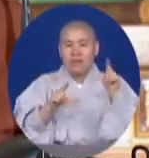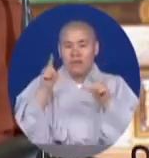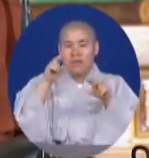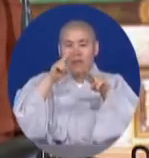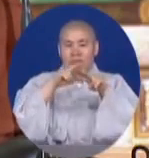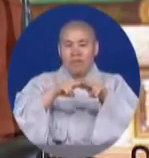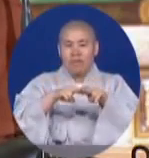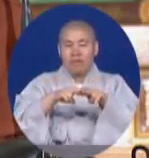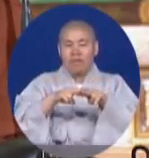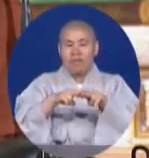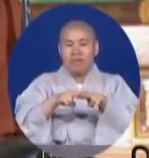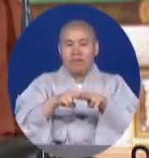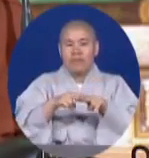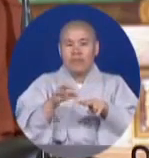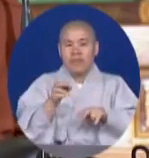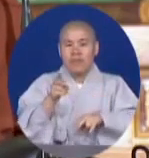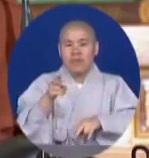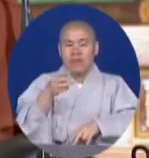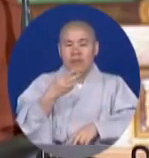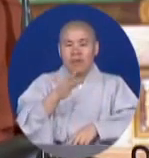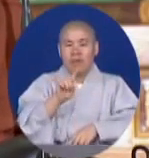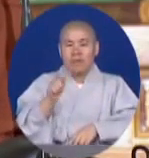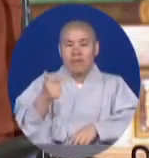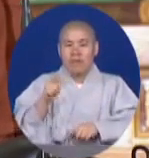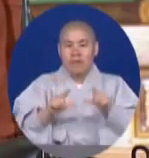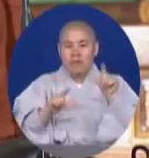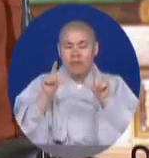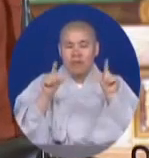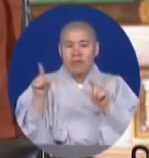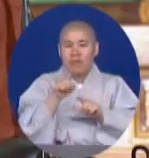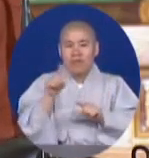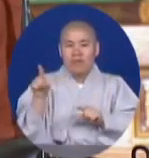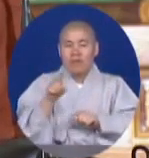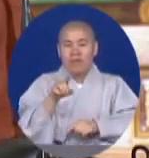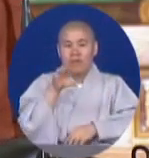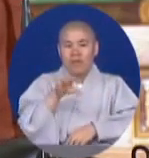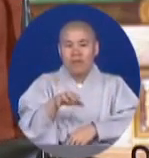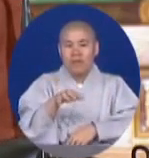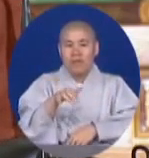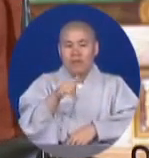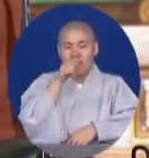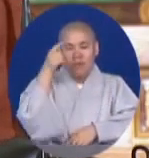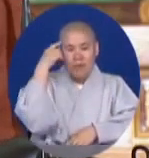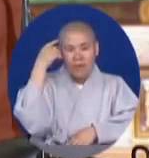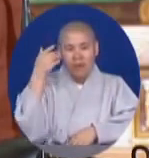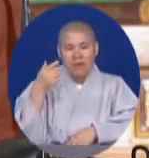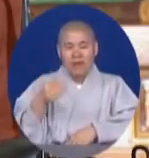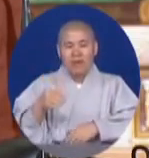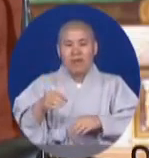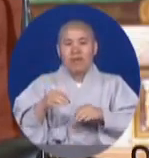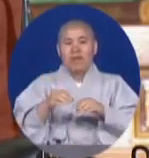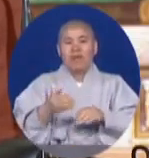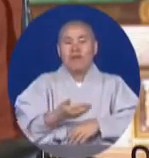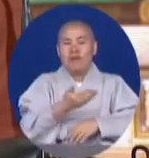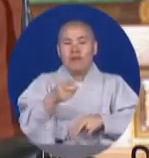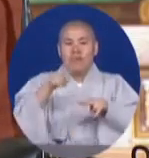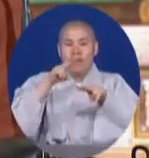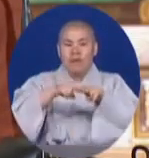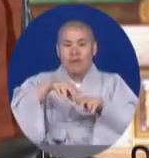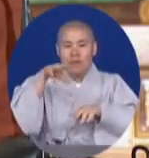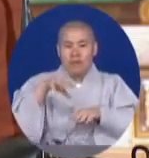그럼 열반상이 어디냐? 어디겠어요? 여러분 앉아있는 그 엉덩이 땅에 붙인데